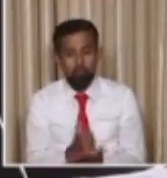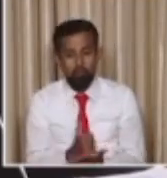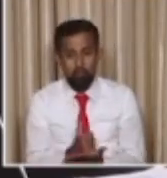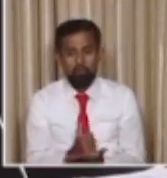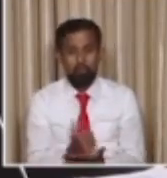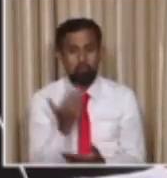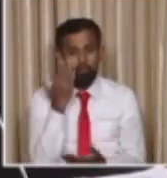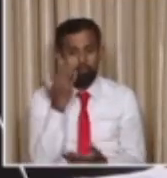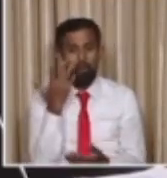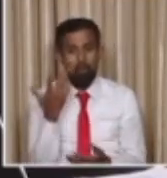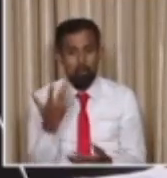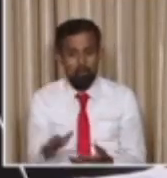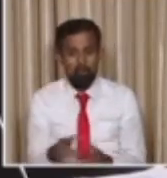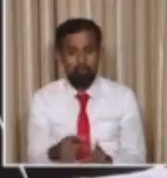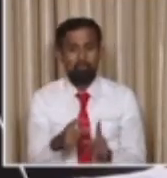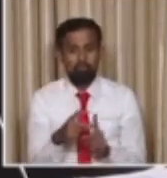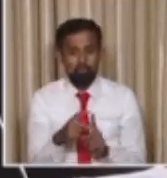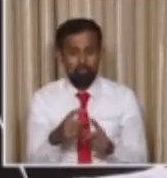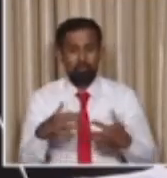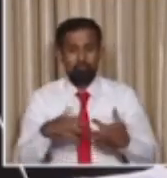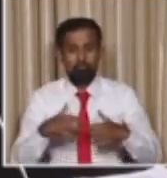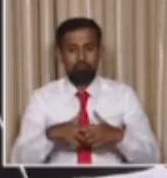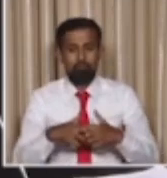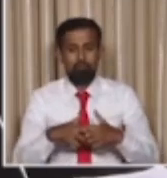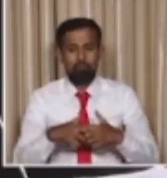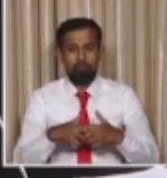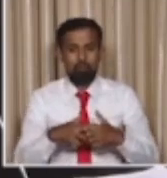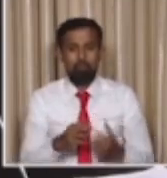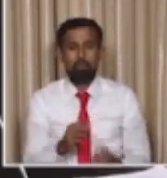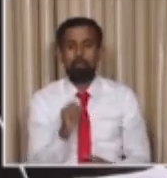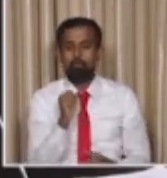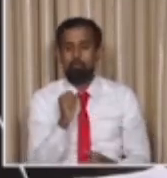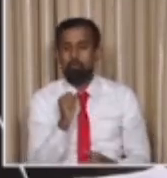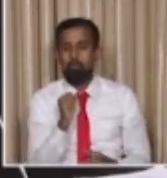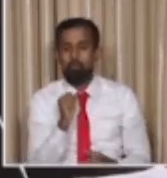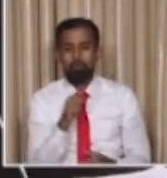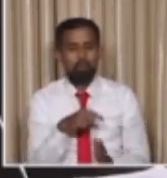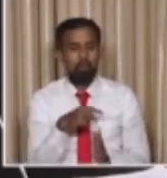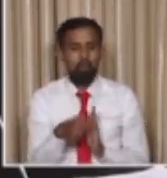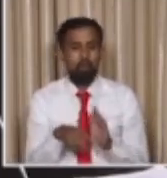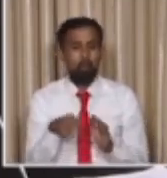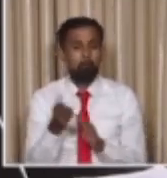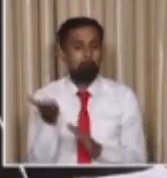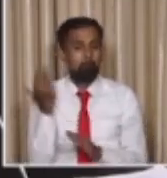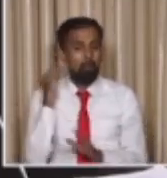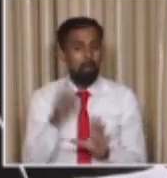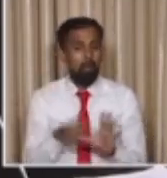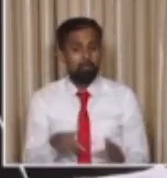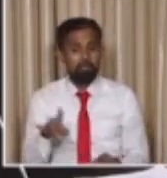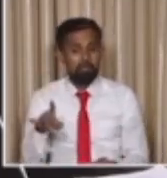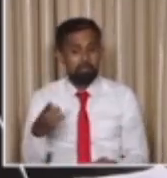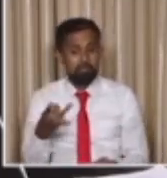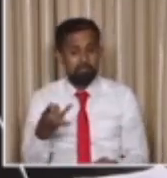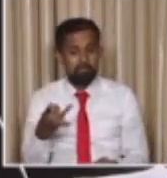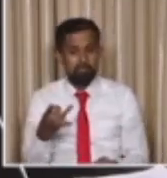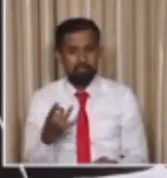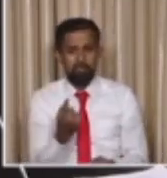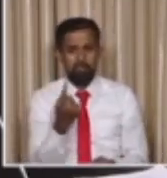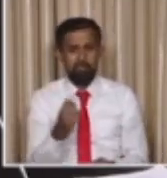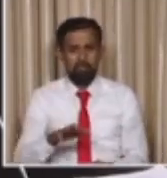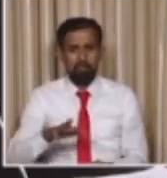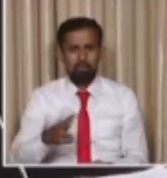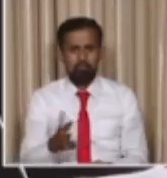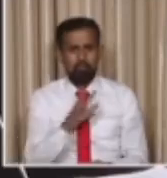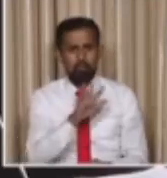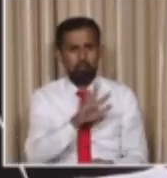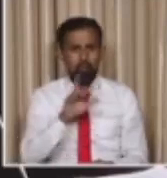මූණ දීලා තිබෙන පරපතල ගැටලුවක් මොකද මේ රට පසුගිය සියවසක පමණ කාලය තුළ විශේෂයෙන්ම